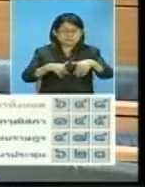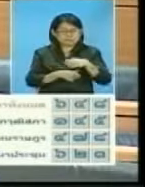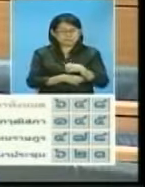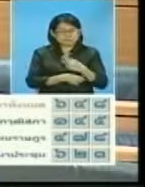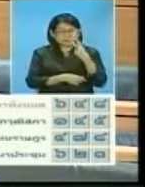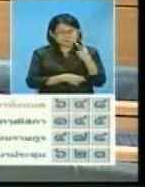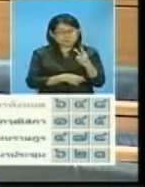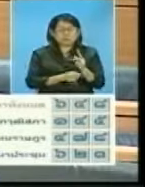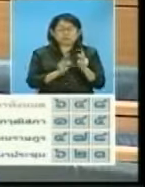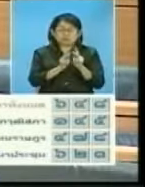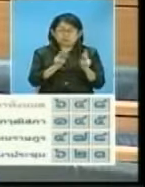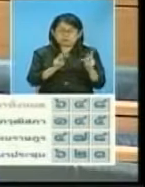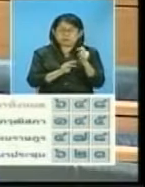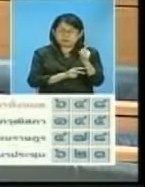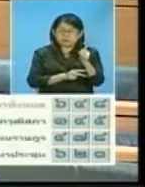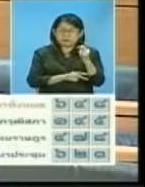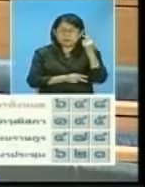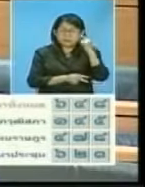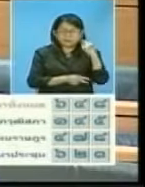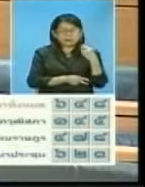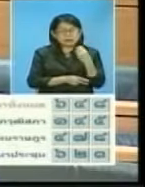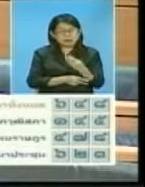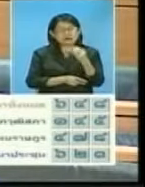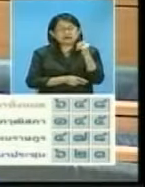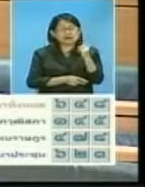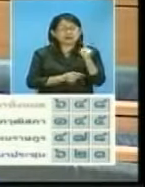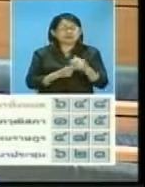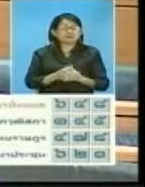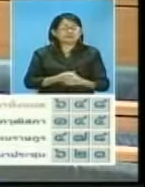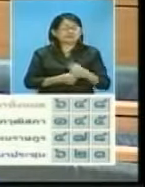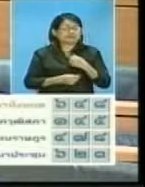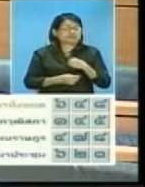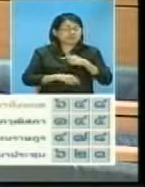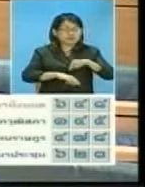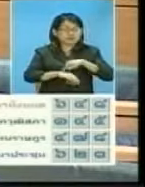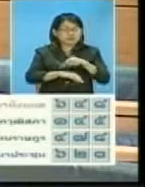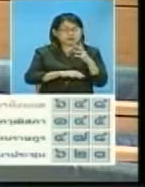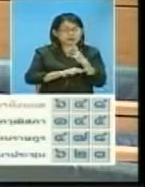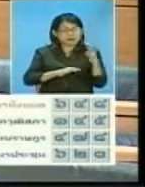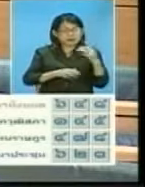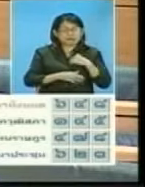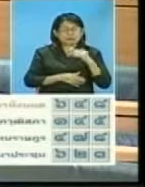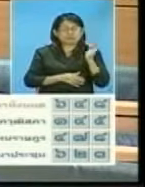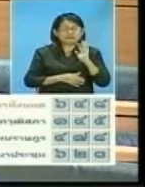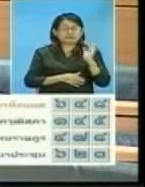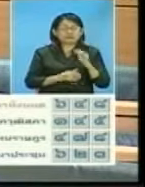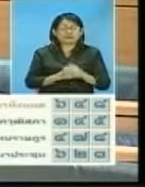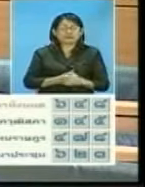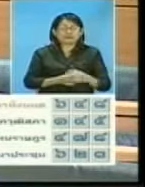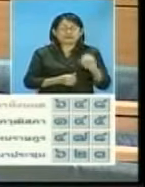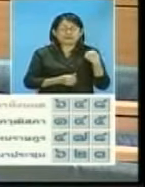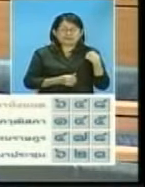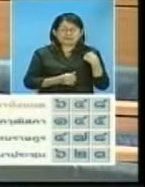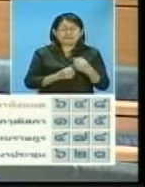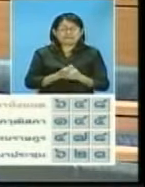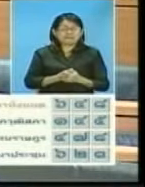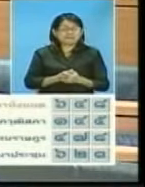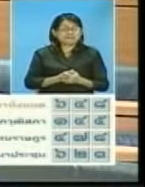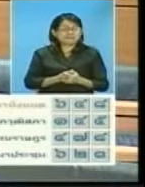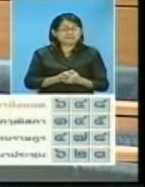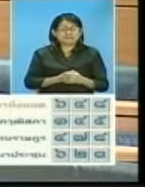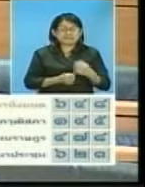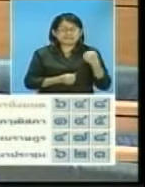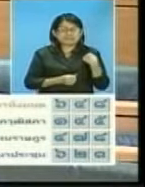เห็นชัดเจนว่าเรามีเจตนาบริสุทธิ์จริงๆนะครับผมก็ไม่ใช้เวลาของท่านมากแล้วครับเพราะว่าหลายท่านนะครับเมื่อกี้ก็เ